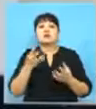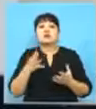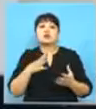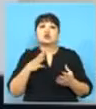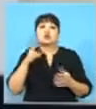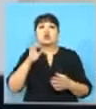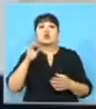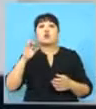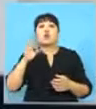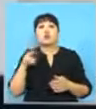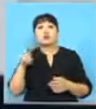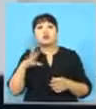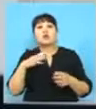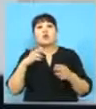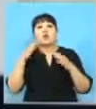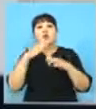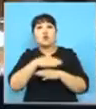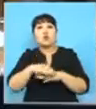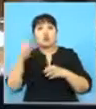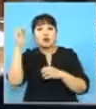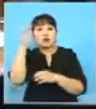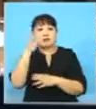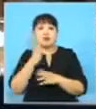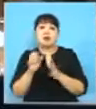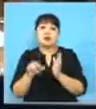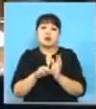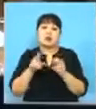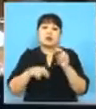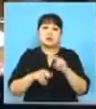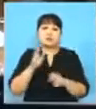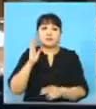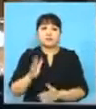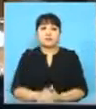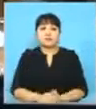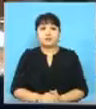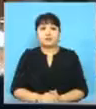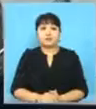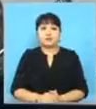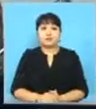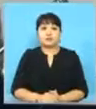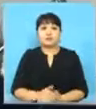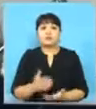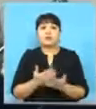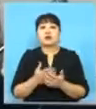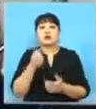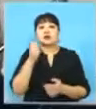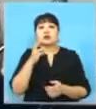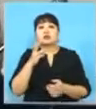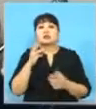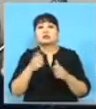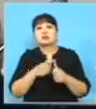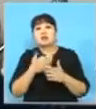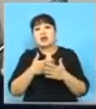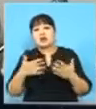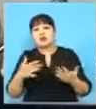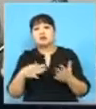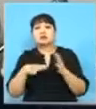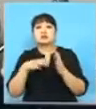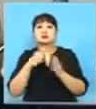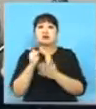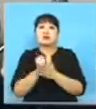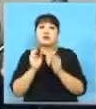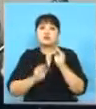светодиодных уличных ламп. Идет сотрудничество и в сфере электроэнергии. Наша компания это порядка 13 тысяч наименований запасных